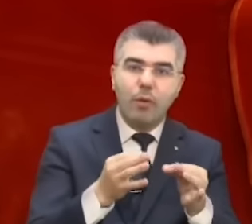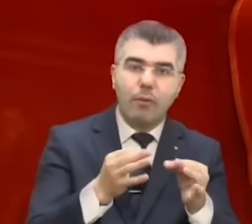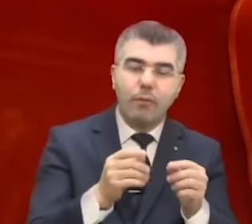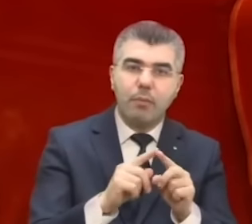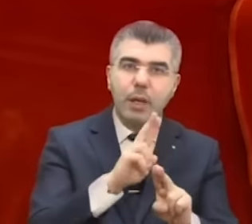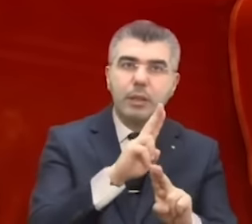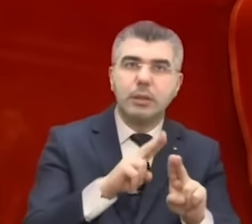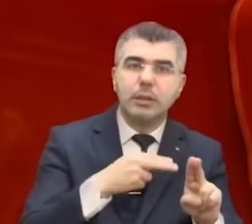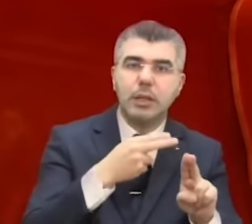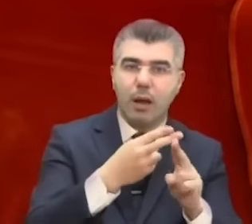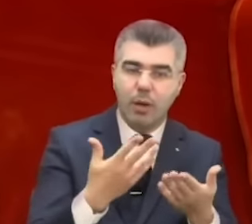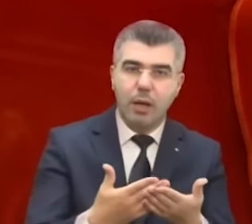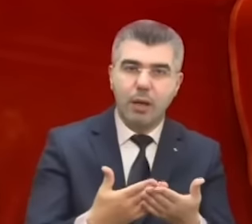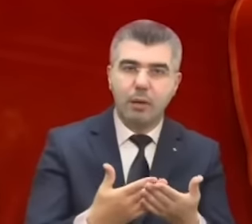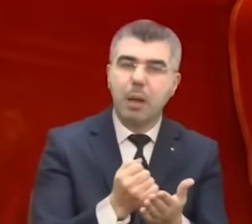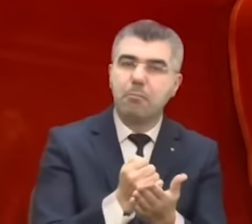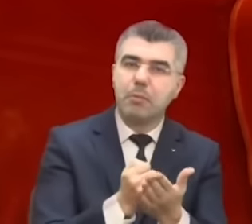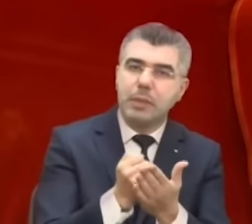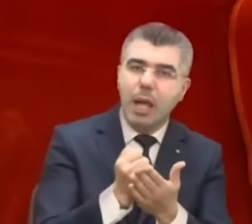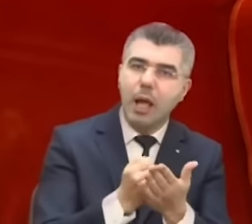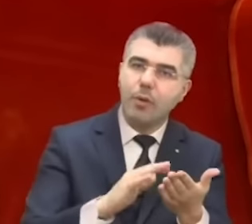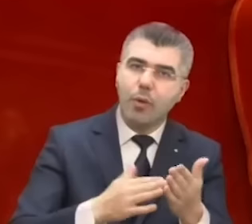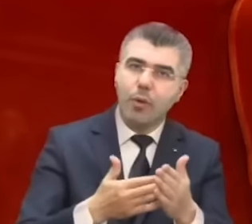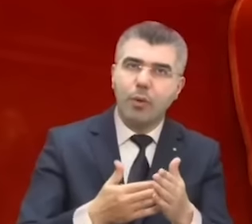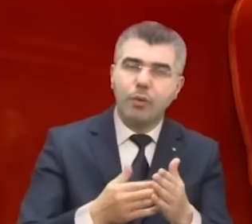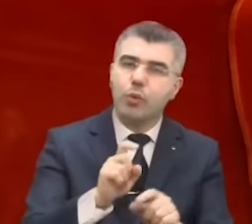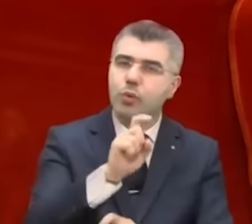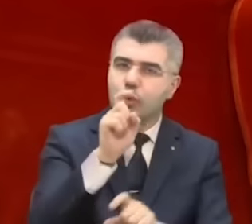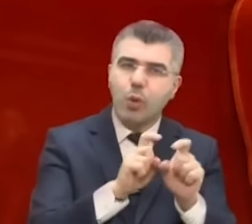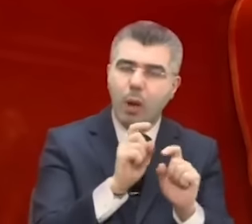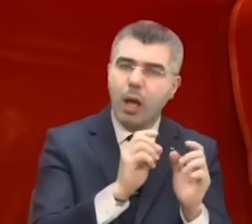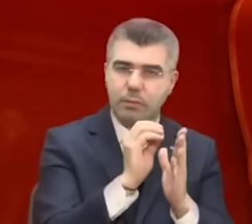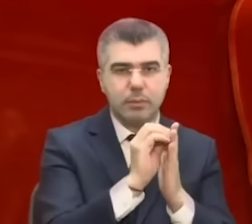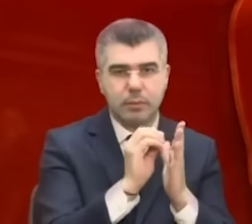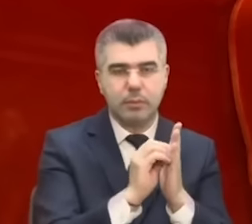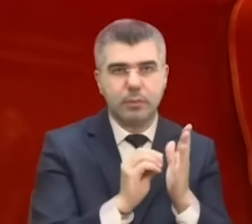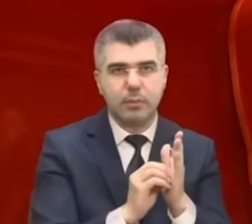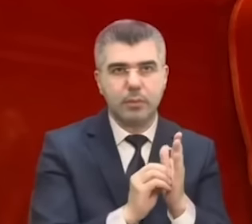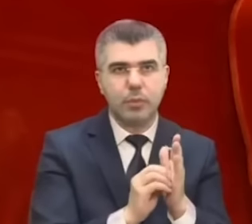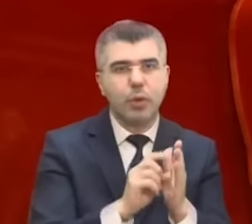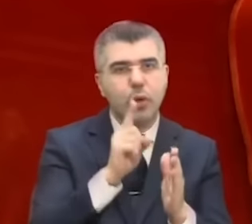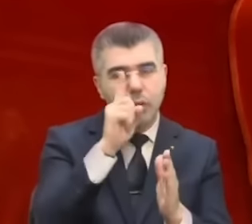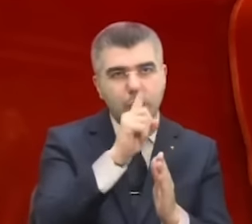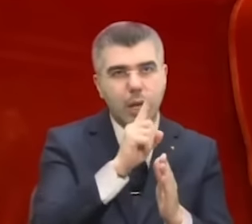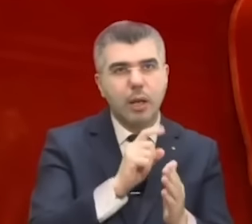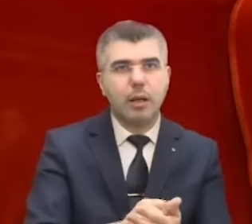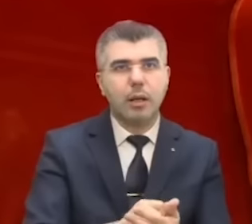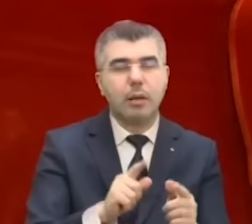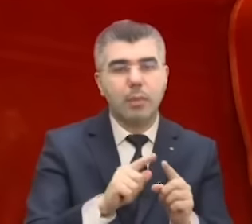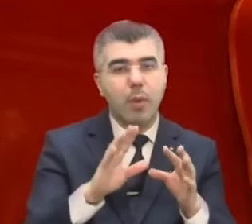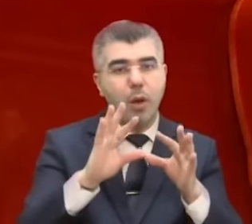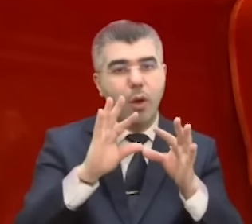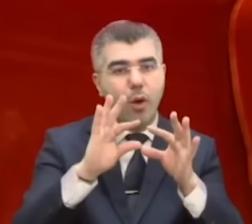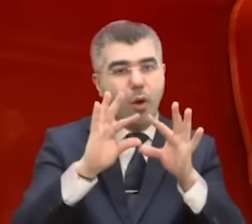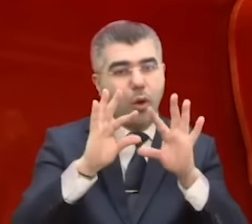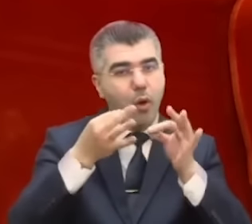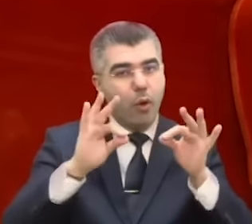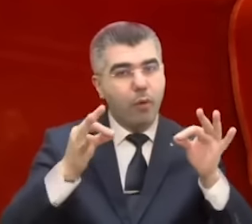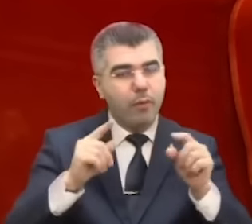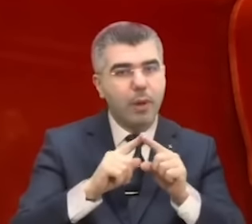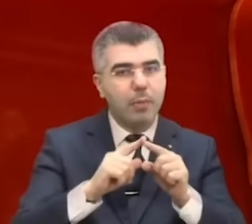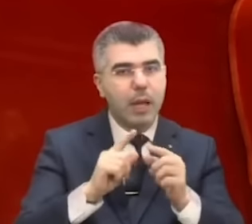الاجوبه في الامتحانات وداك الشيء. هذا كله اسئله مطروحه، ولا بغيتوا الله يخليك غادي نعطيكم اكثر تفاصيل من بعد